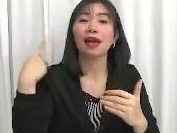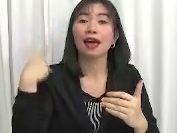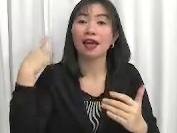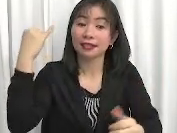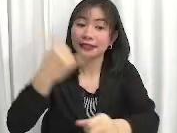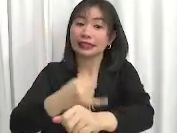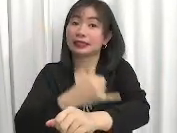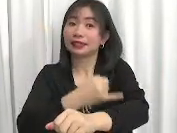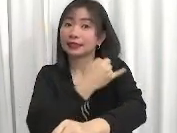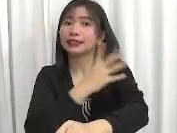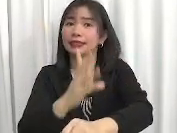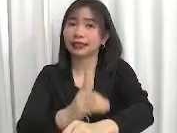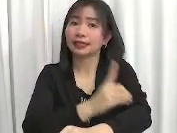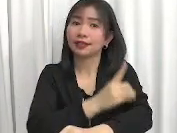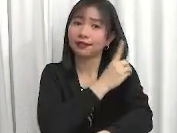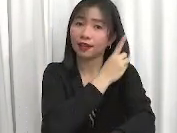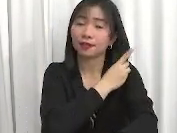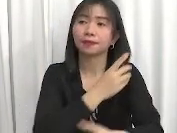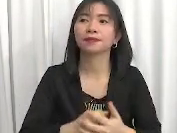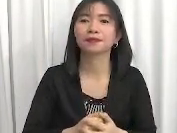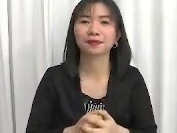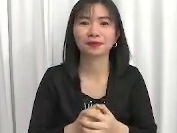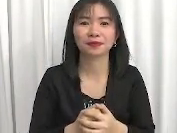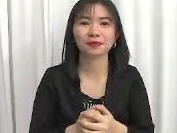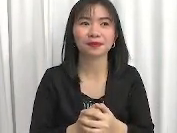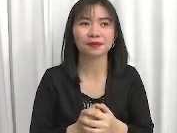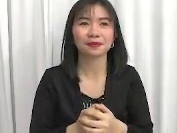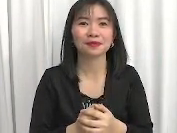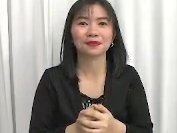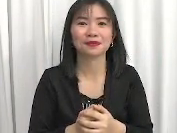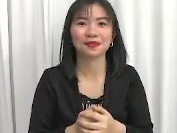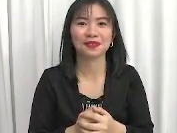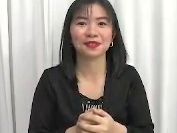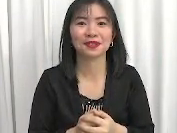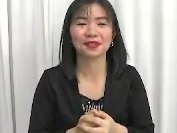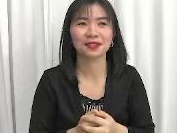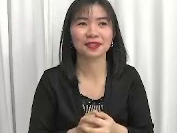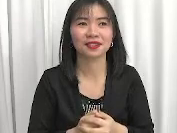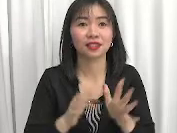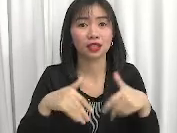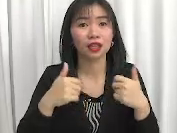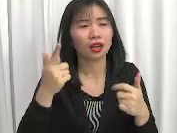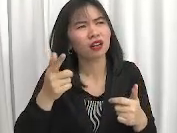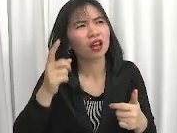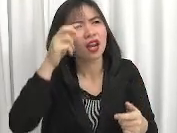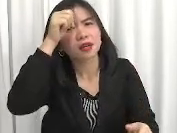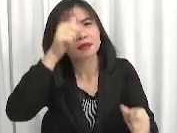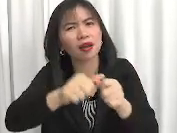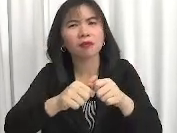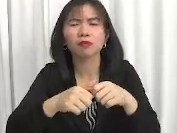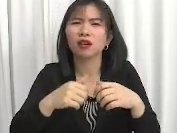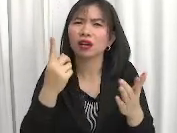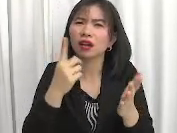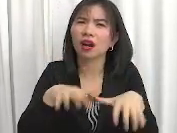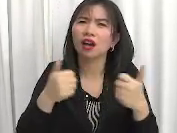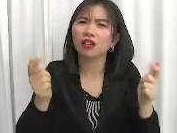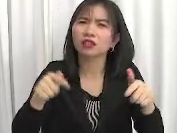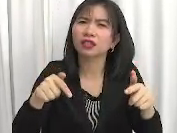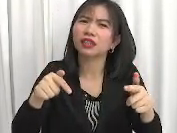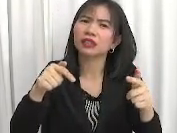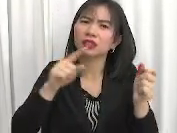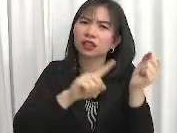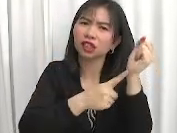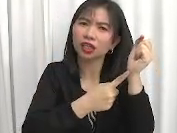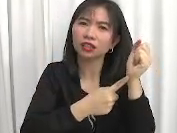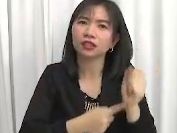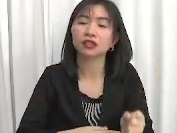Diba? Nagsimula, alam mo, kung maalala ko lang yung kung paano nagsimula ang Baptist lands, talagang napakalayo